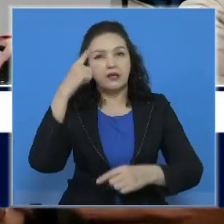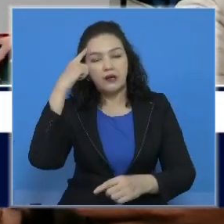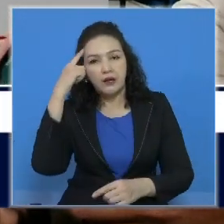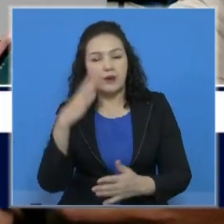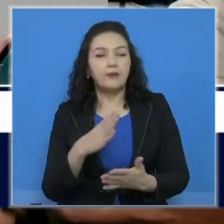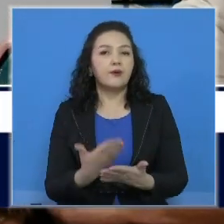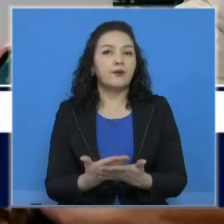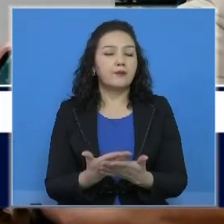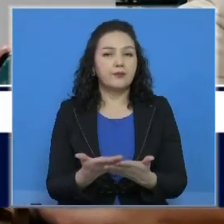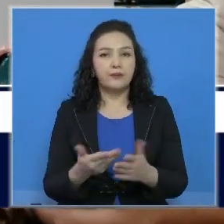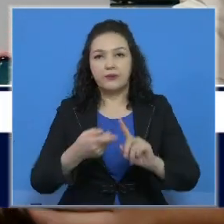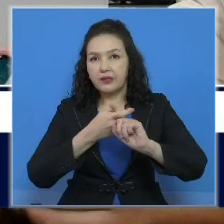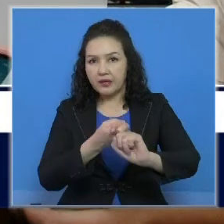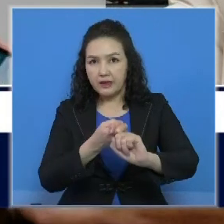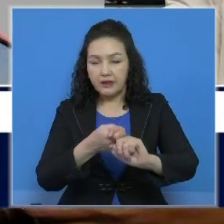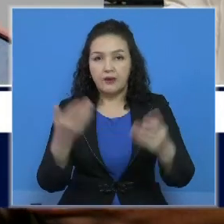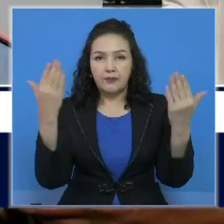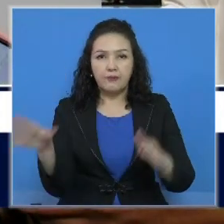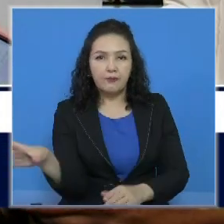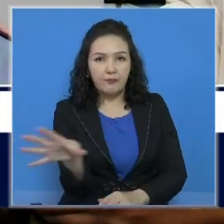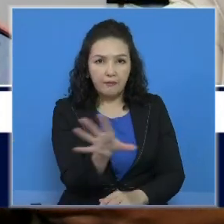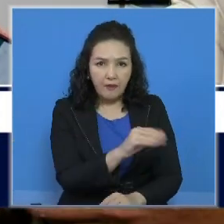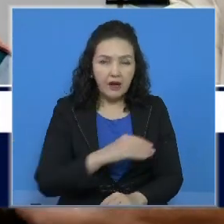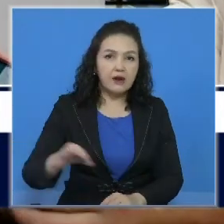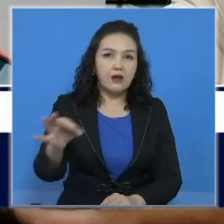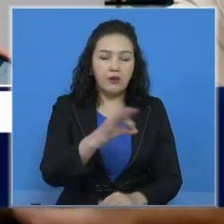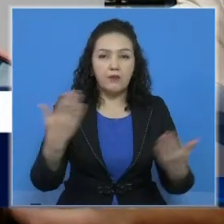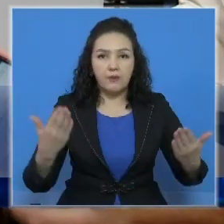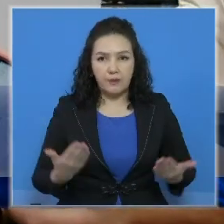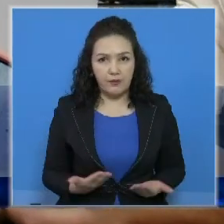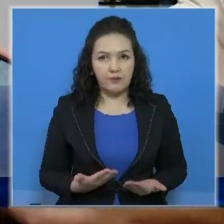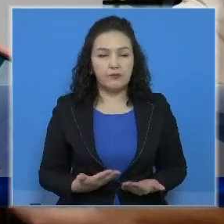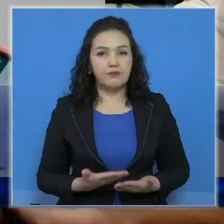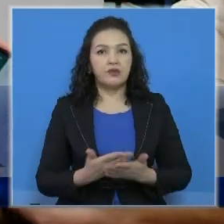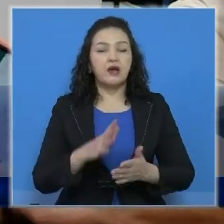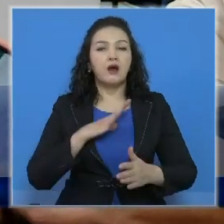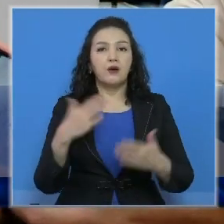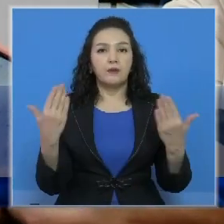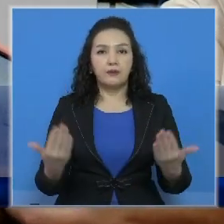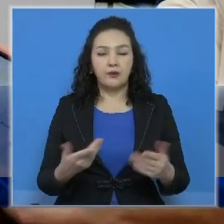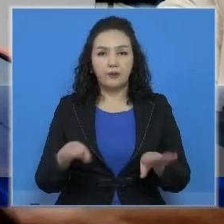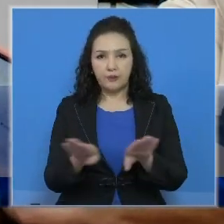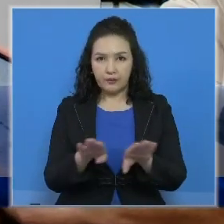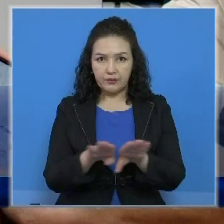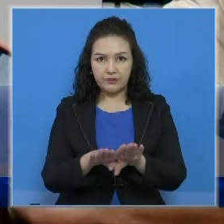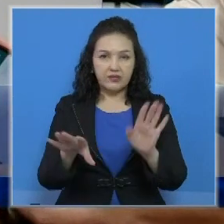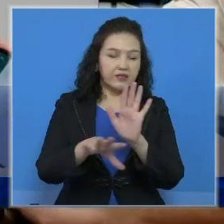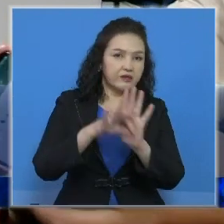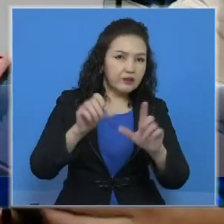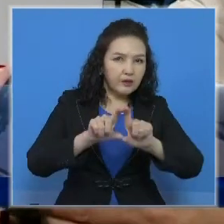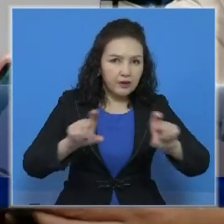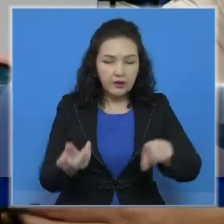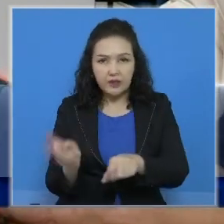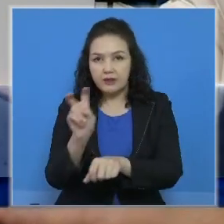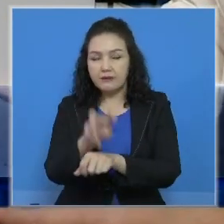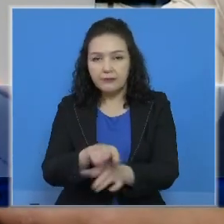емес, соған байланысты шығар. Бүкіл осы облысымыздың тұрғындары бір азаматтай бүгін осындай сайлау учаскелерін толықтай